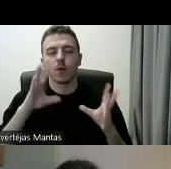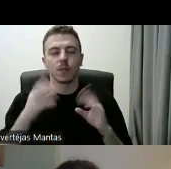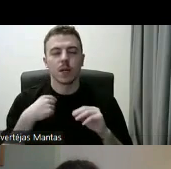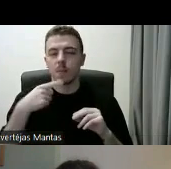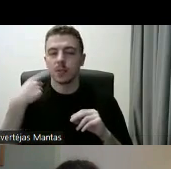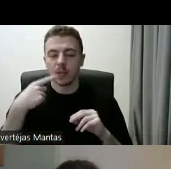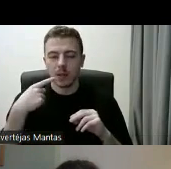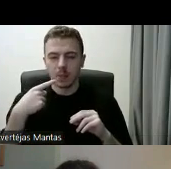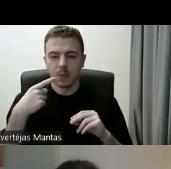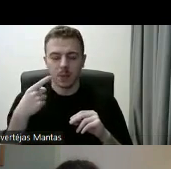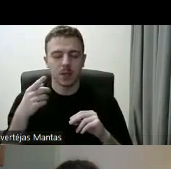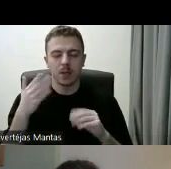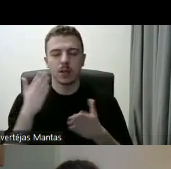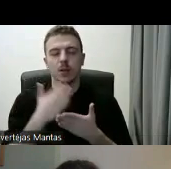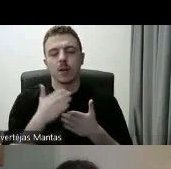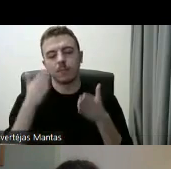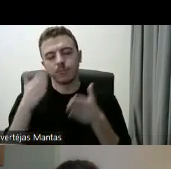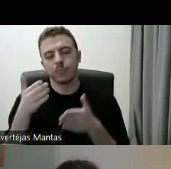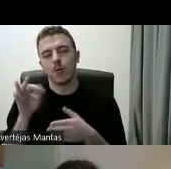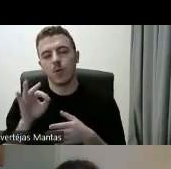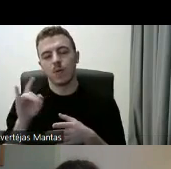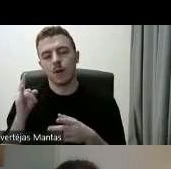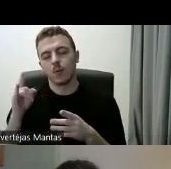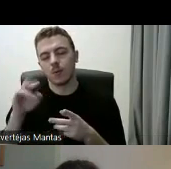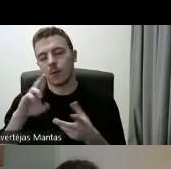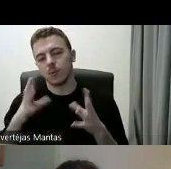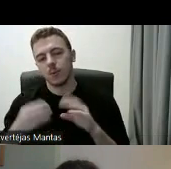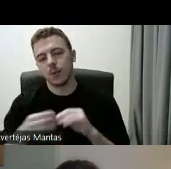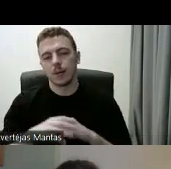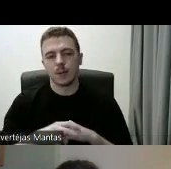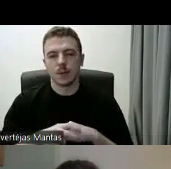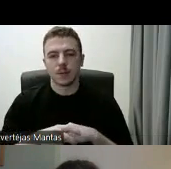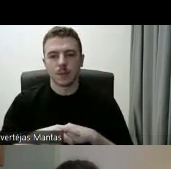orientuota į vaikų rezultatus. Taip pat.